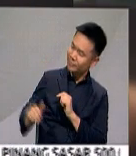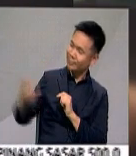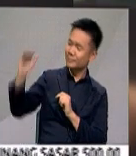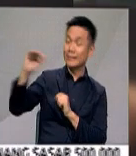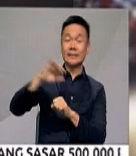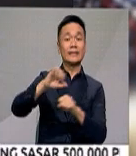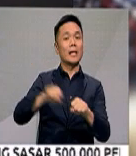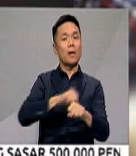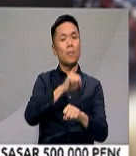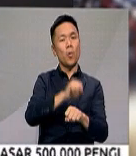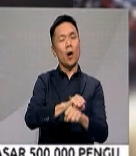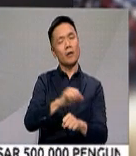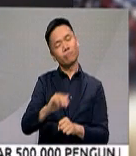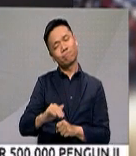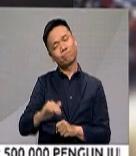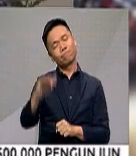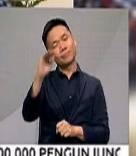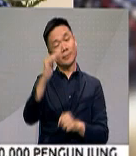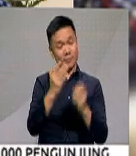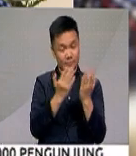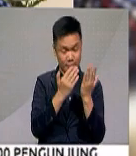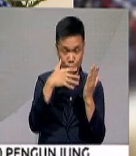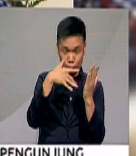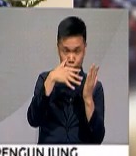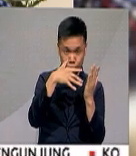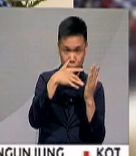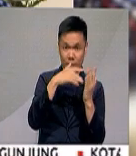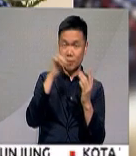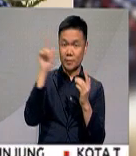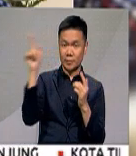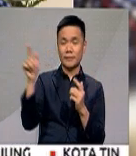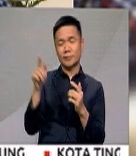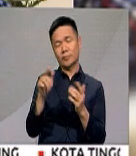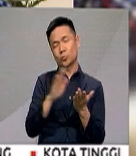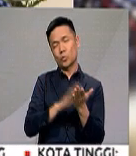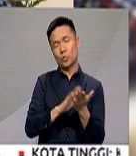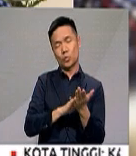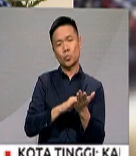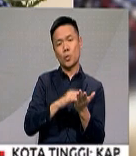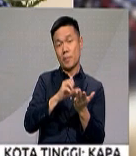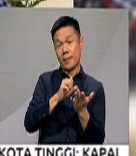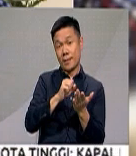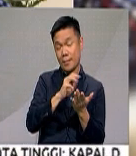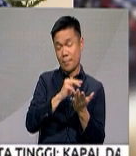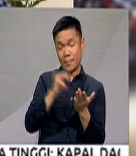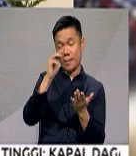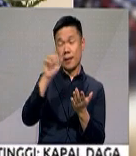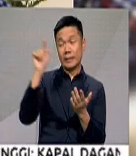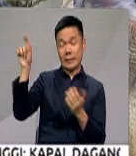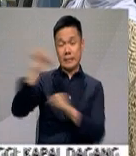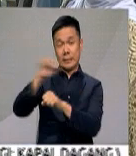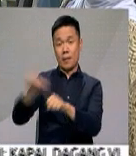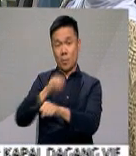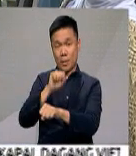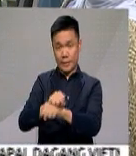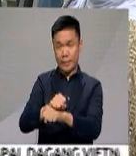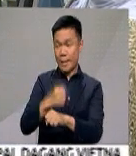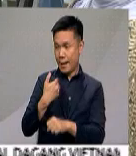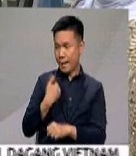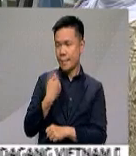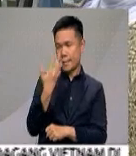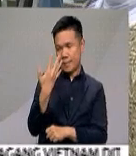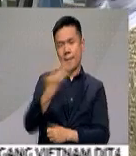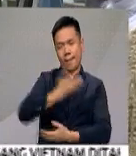Singapura. Allahyarham mendapat pendidikan di Tanjung Katong Girls Secondary School di Singapura. Allahyarham meninggalkan 5 orang anak.